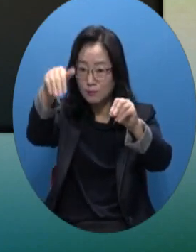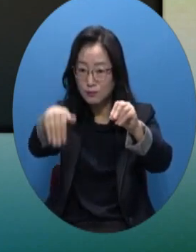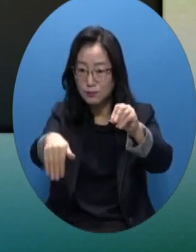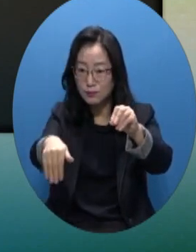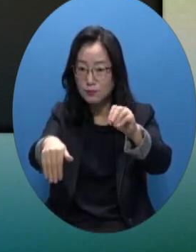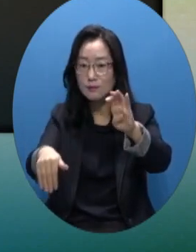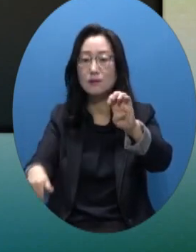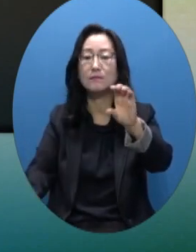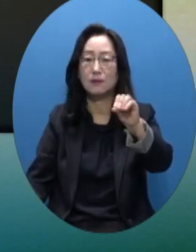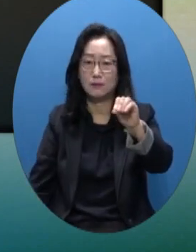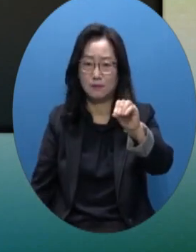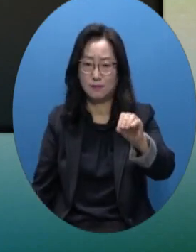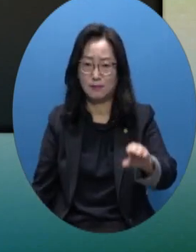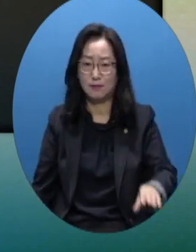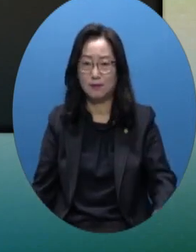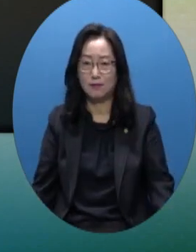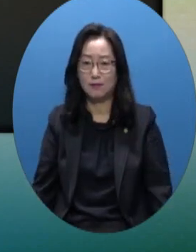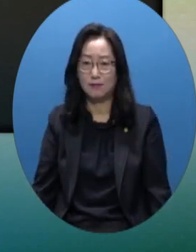내려왔는데